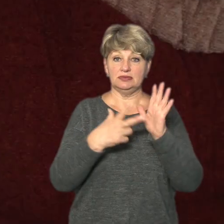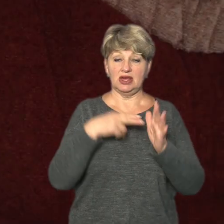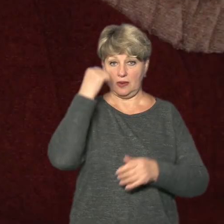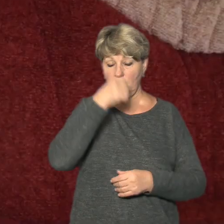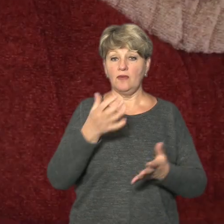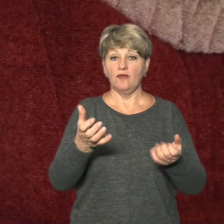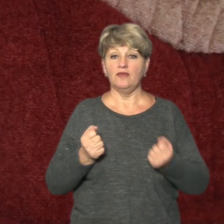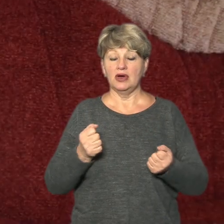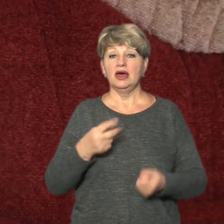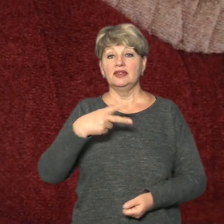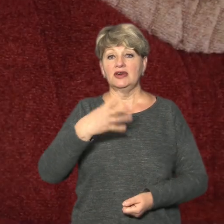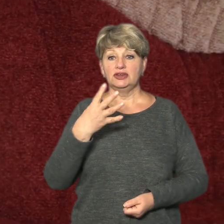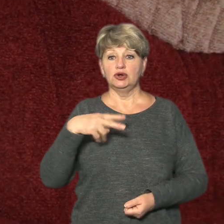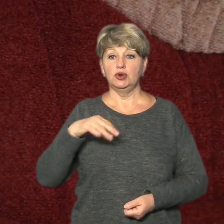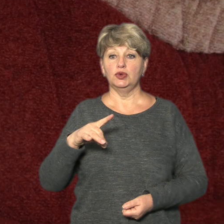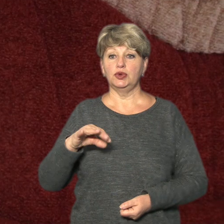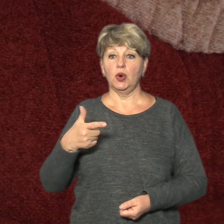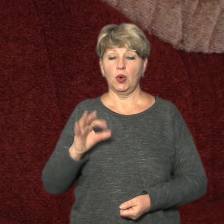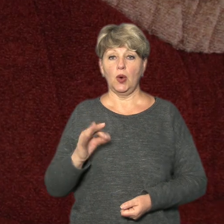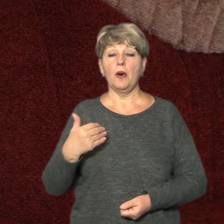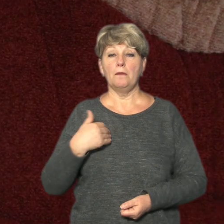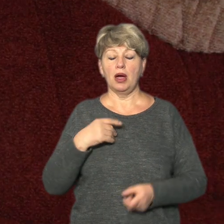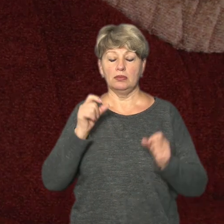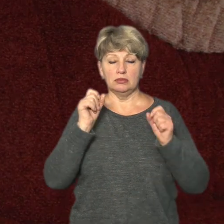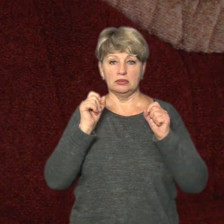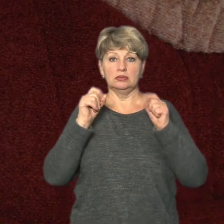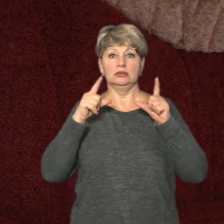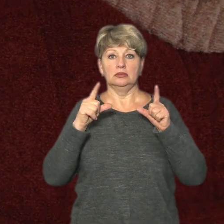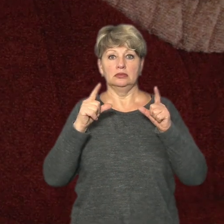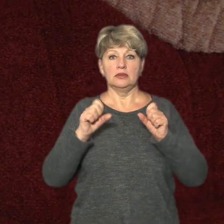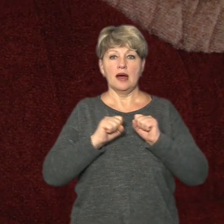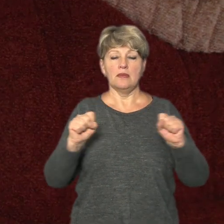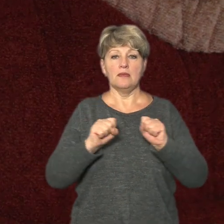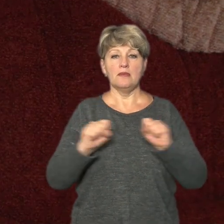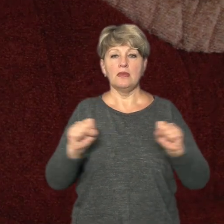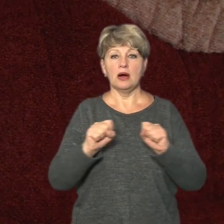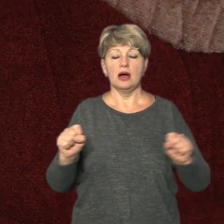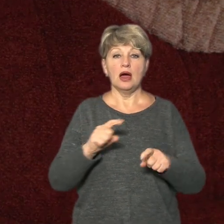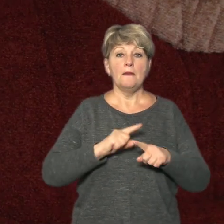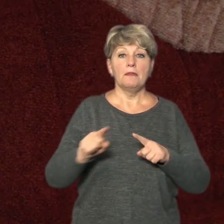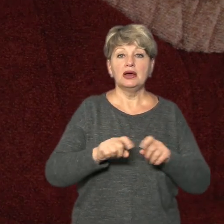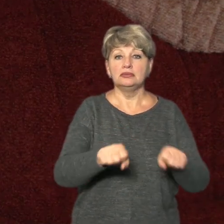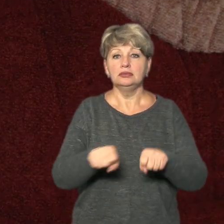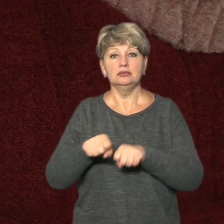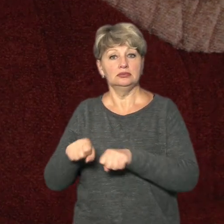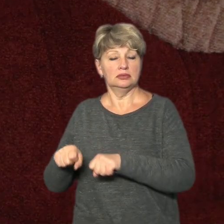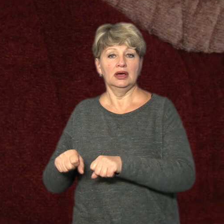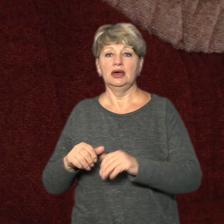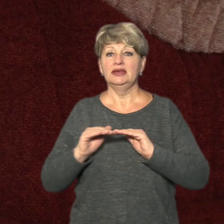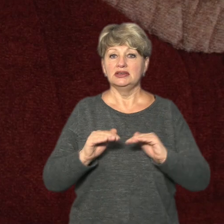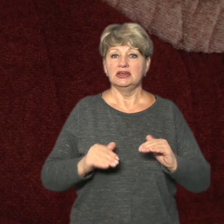24 лютого Ми прокинулися взривок быстренько побудила дітей